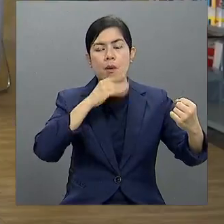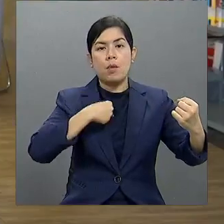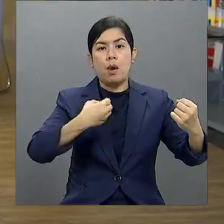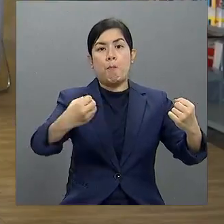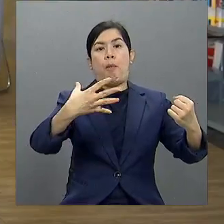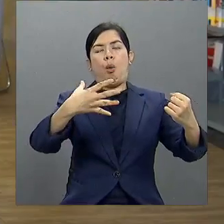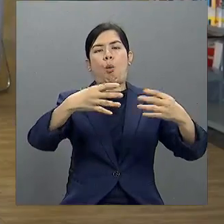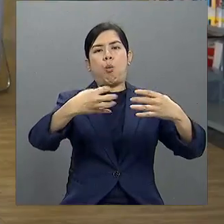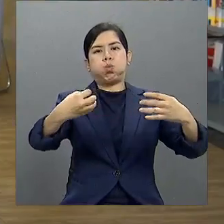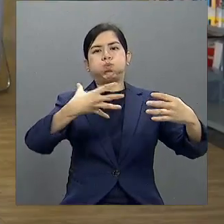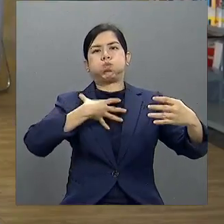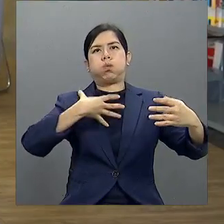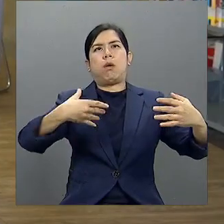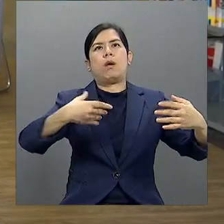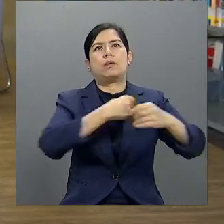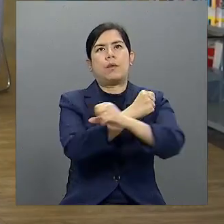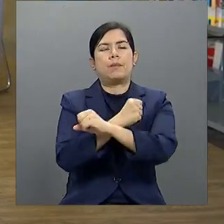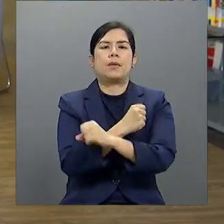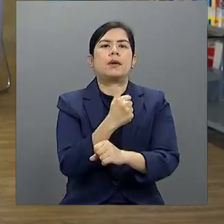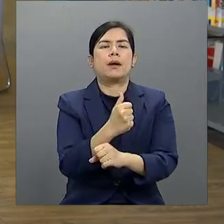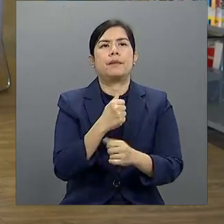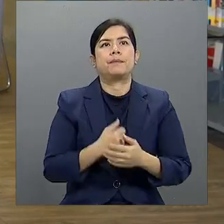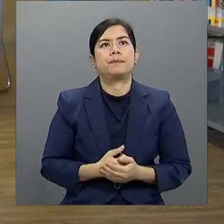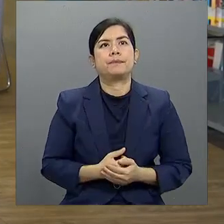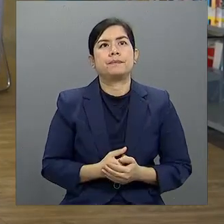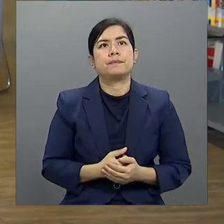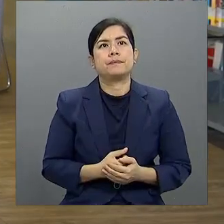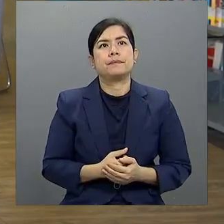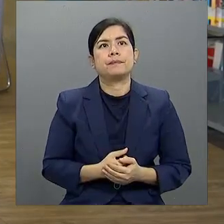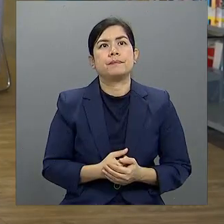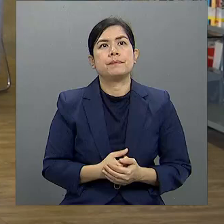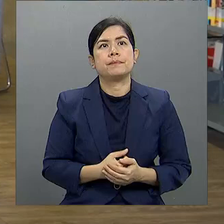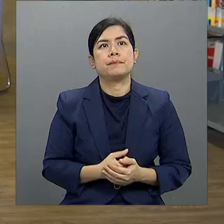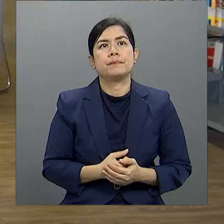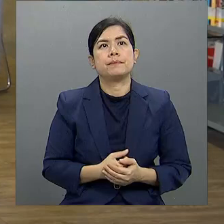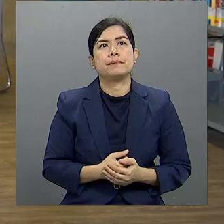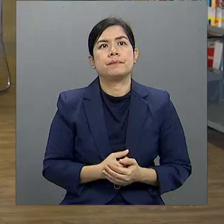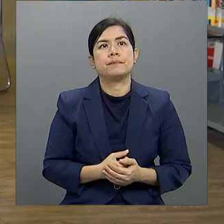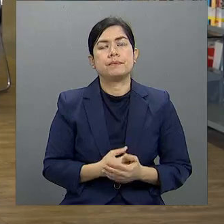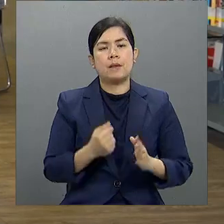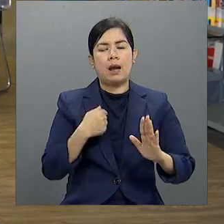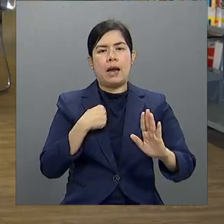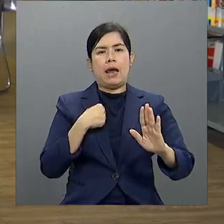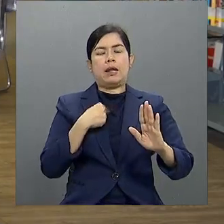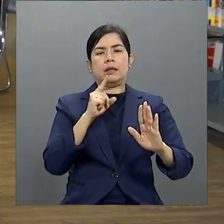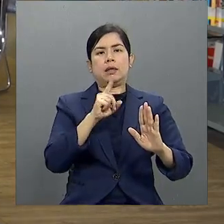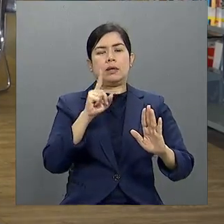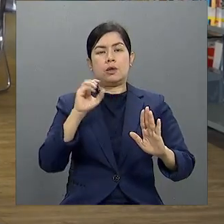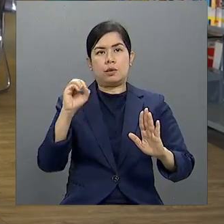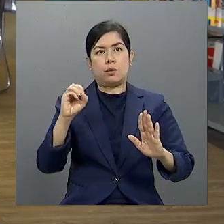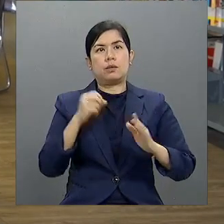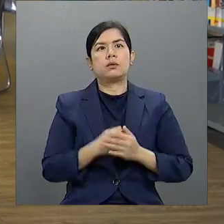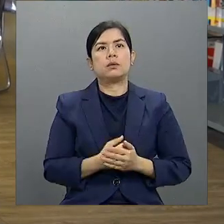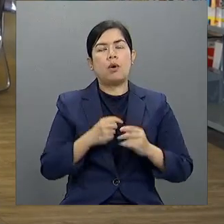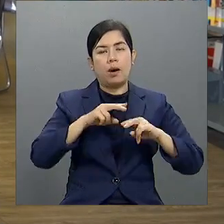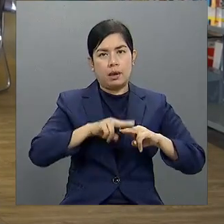ที่ให้ปลอดภัยนะคะแล้วก็ต่อมาก็คือตัวของเอ็น110ก็คือให้มุมนั่งเนี่ยอยู่ประมาณ